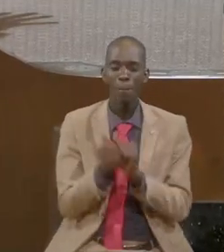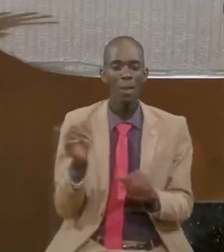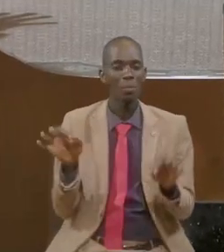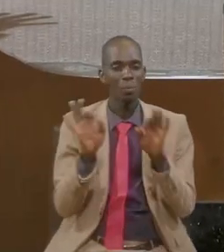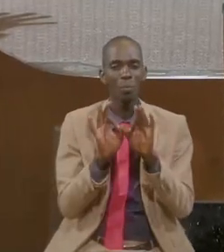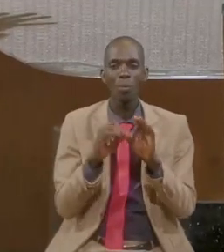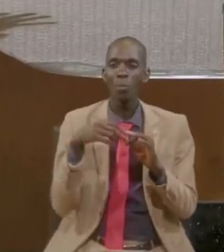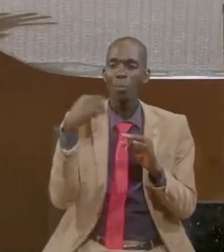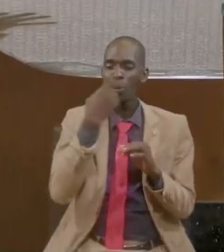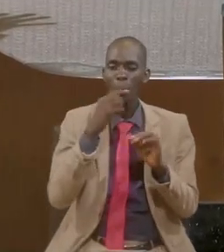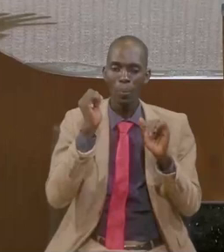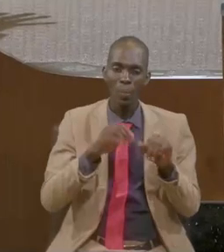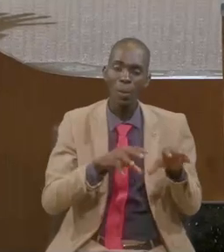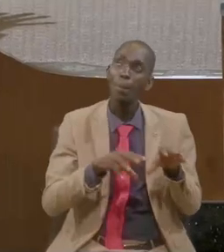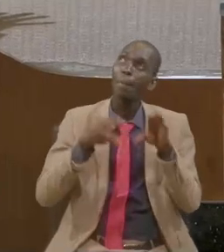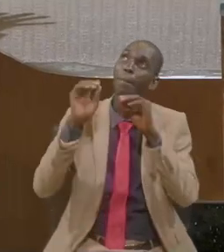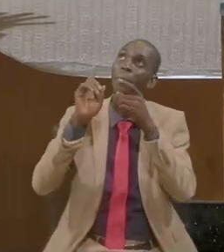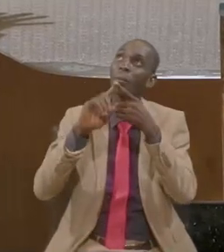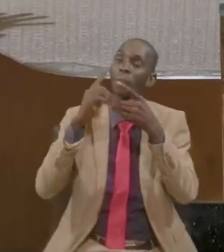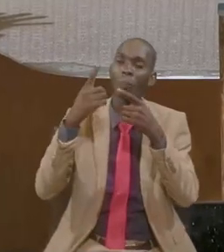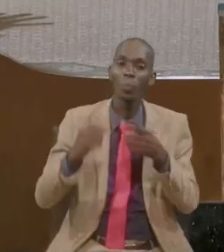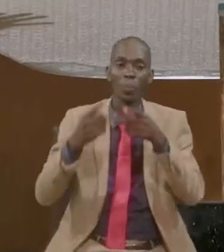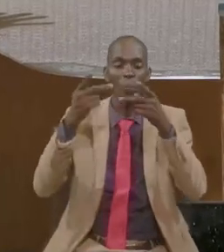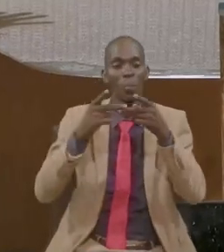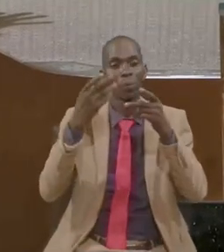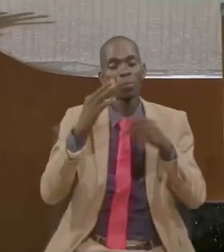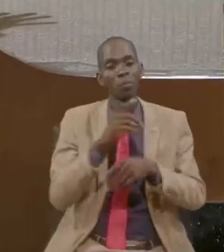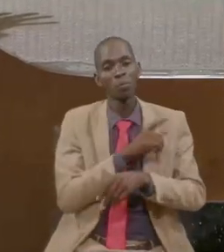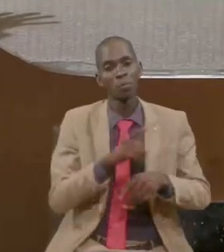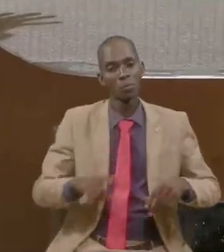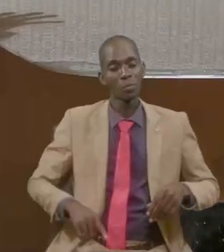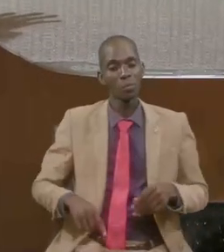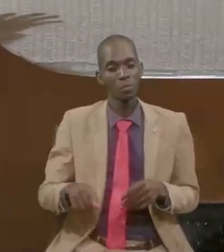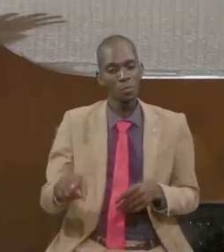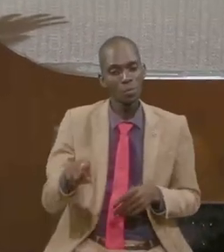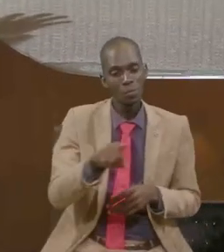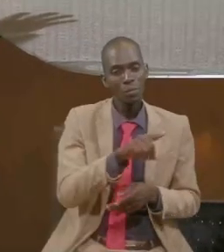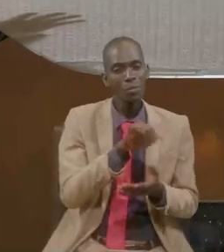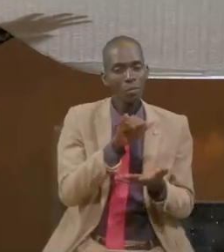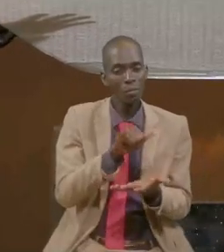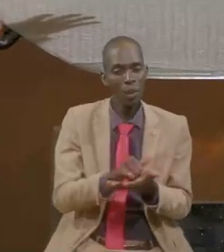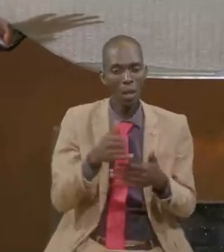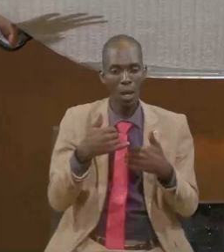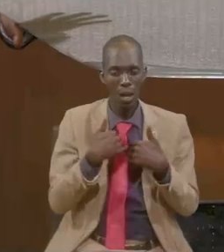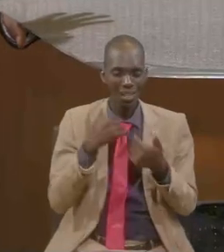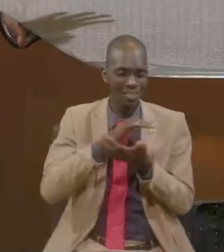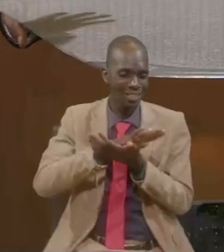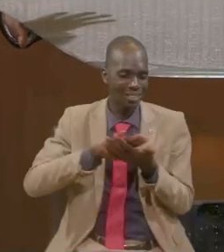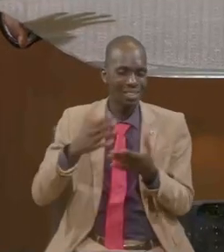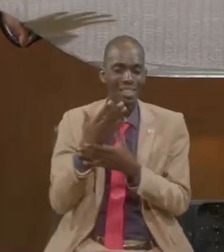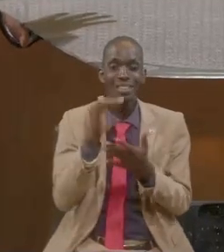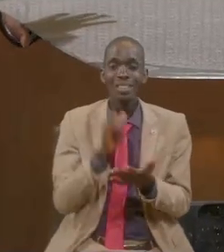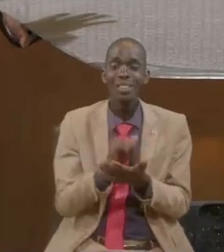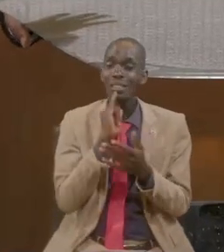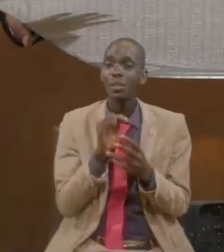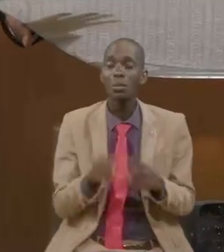importe. Qui séjournera à la montagne du Seigneur, qui se tiendra sur son lieu saint, voici celui qui a les mains pures.